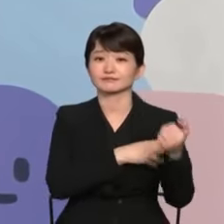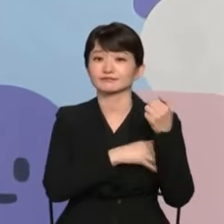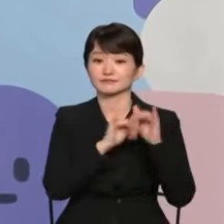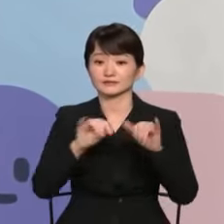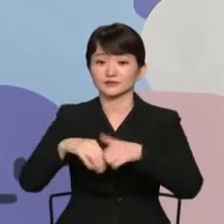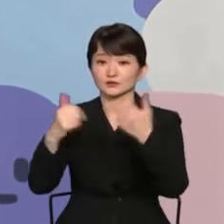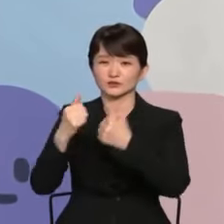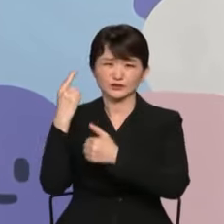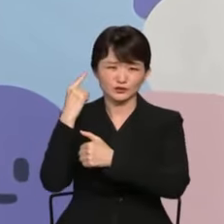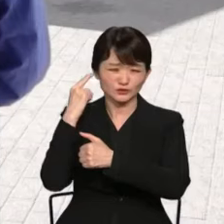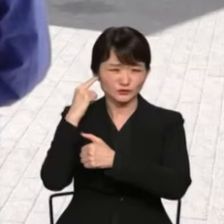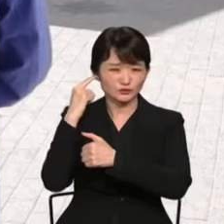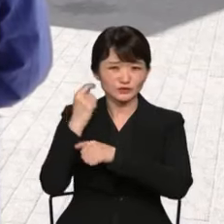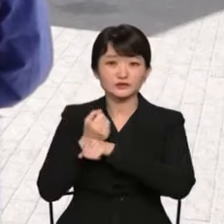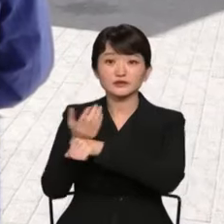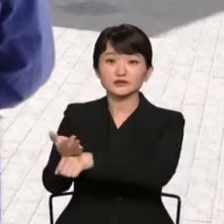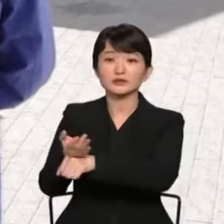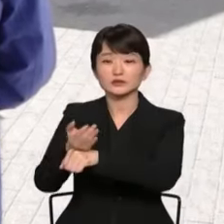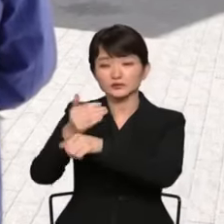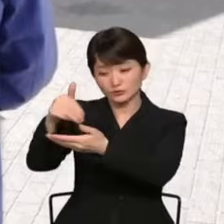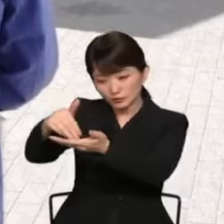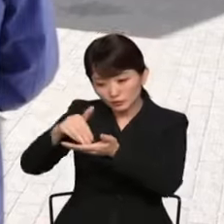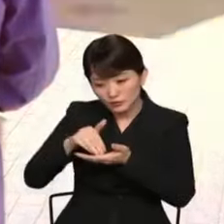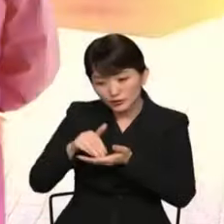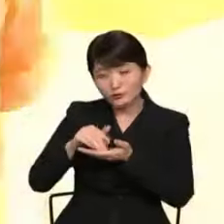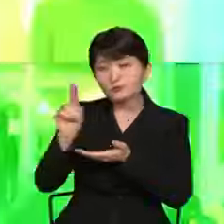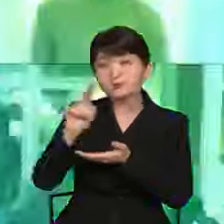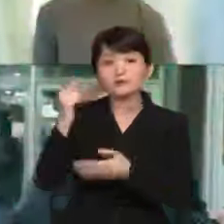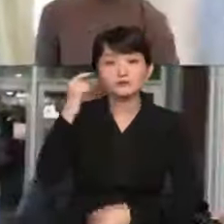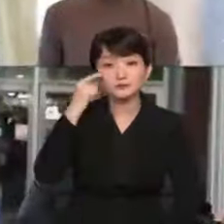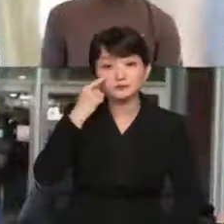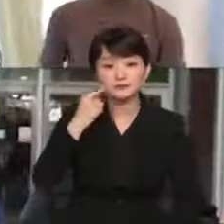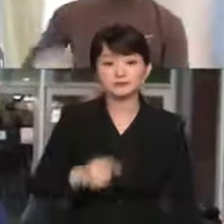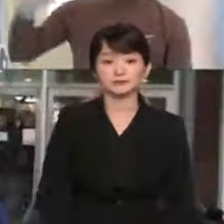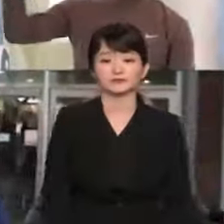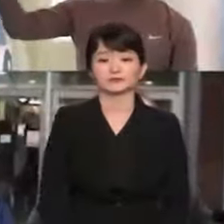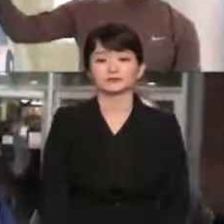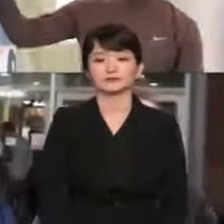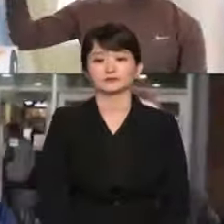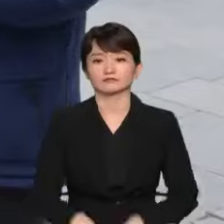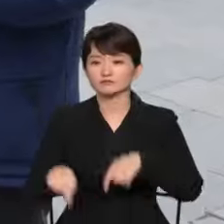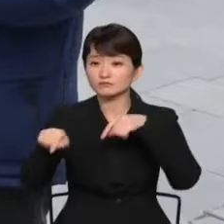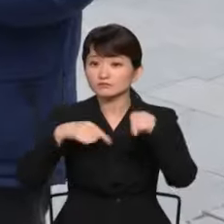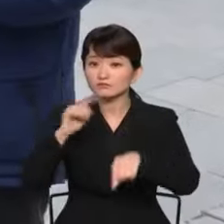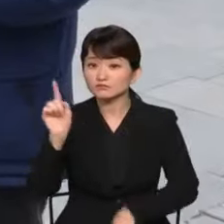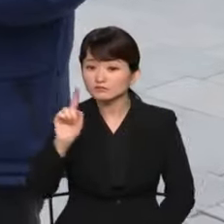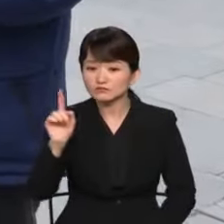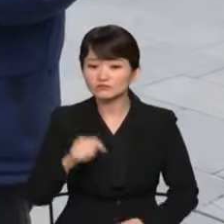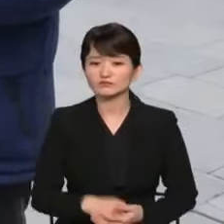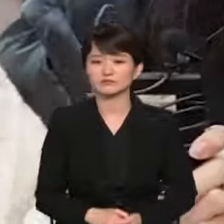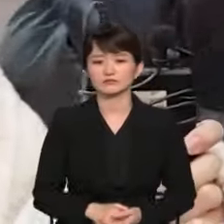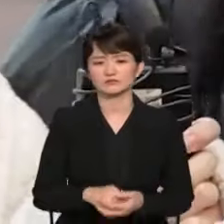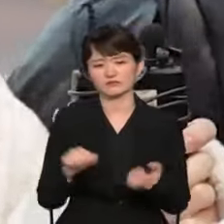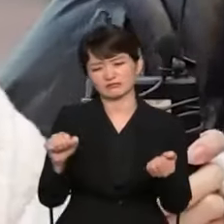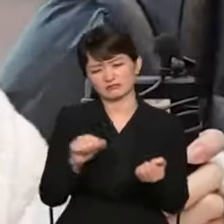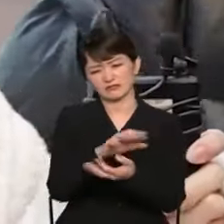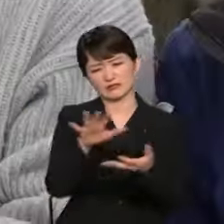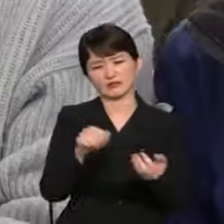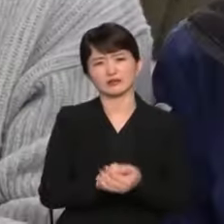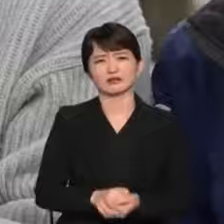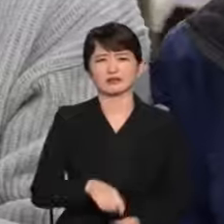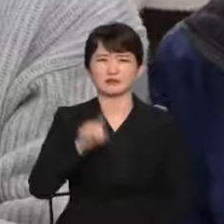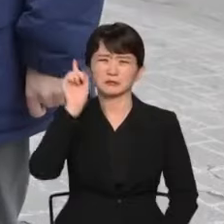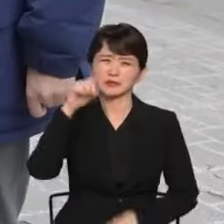국회에 꼭 전하고 싶은 요구 직접 들어보겠습니다. 정치 어때? 개파 아니다. 맨날